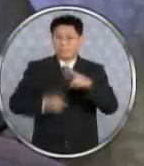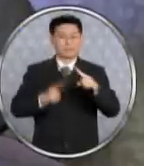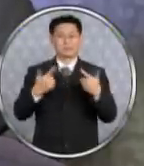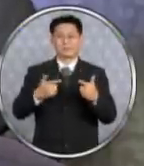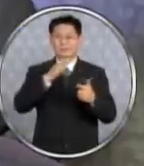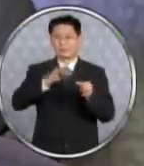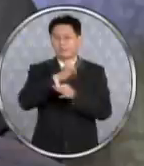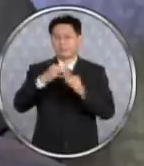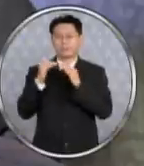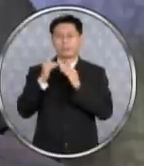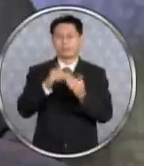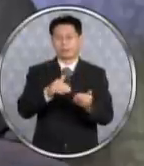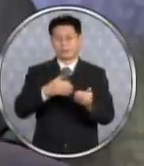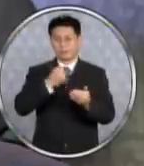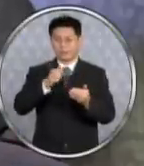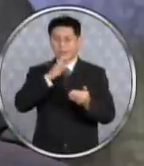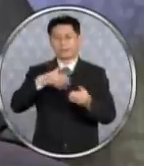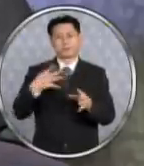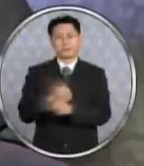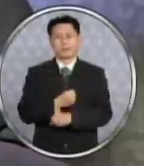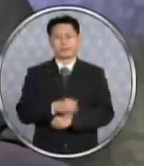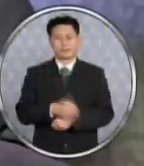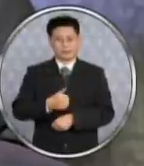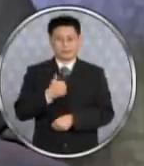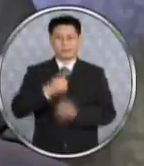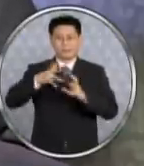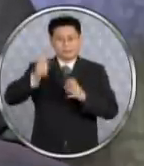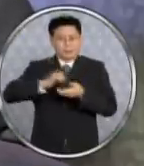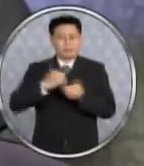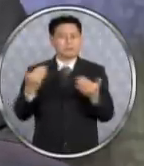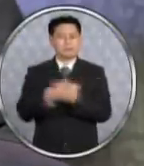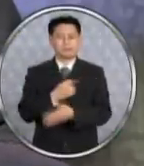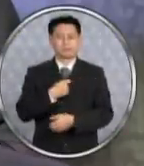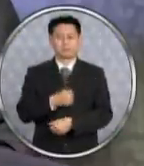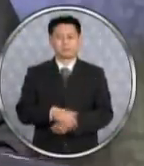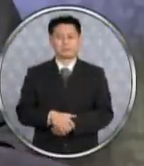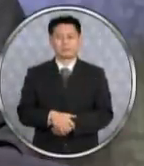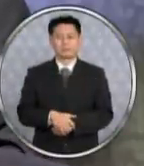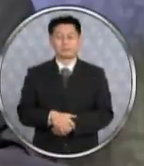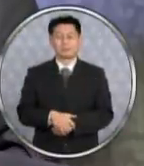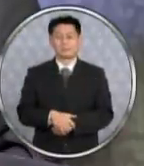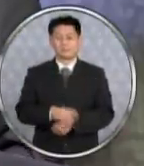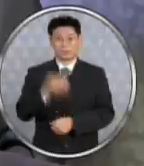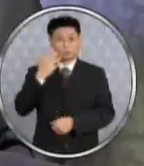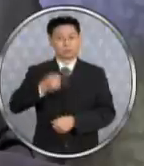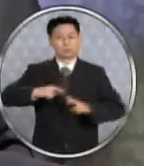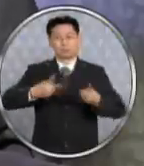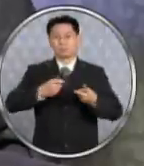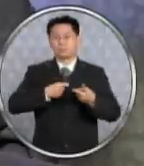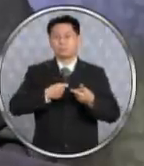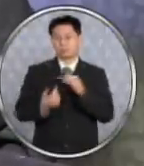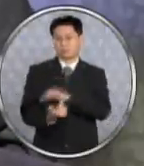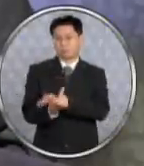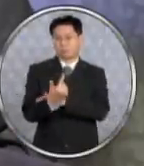候是经济倒了一半，台湾去了一半，真的总统是一定要换的。这样的情况要改变，必